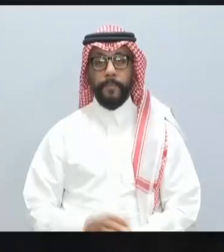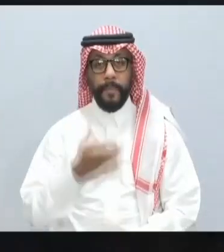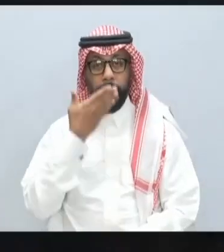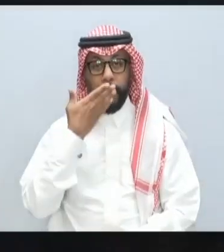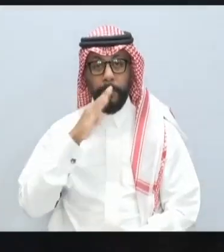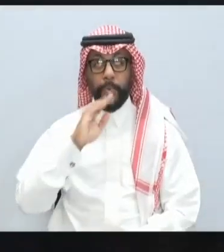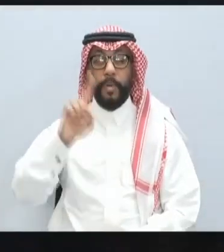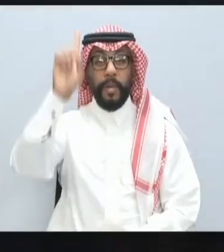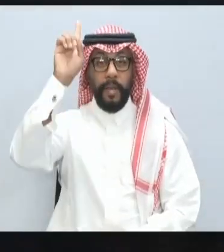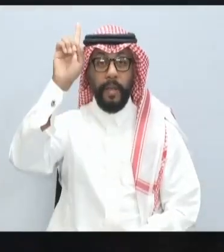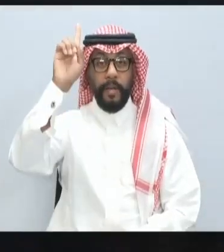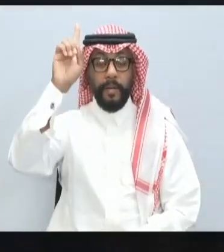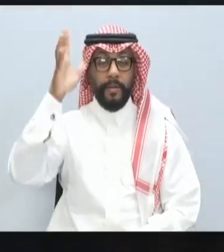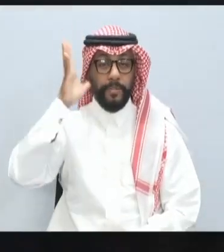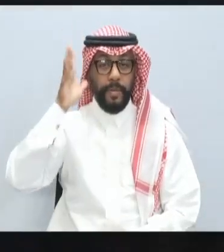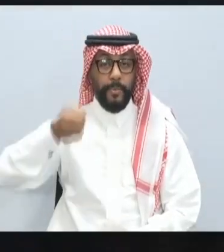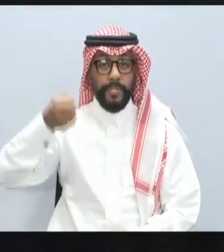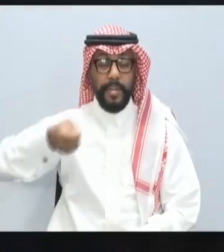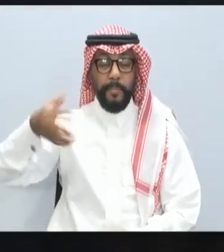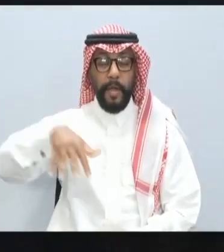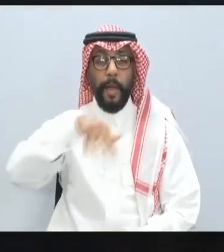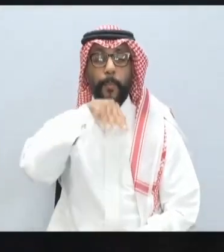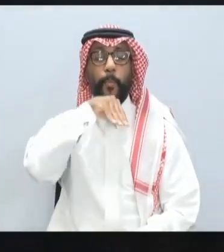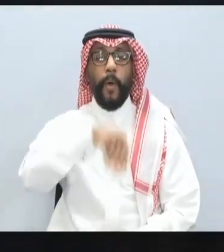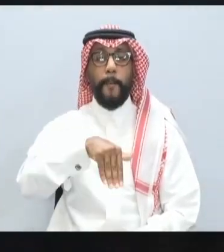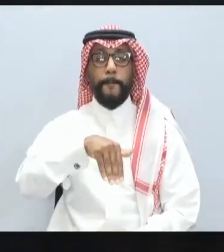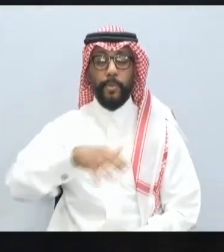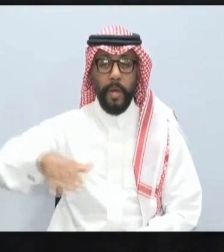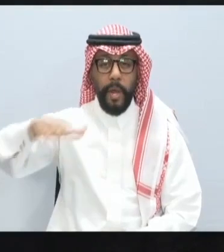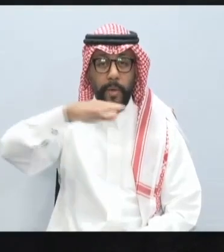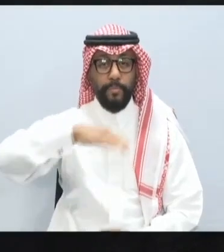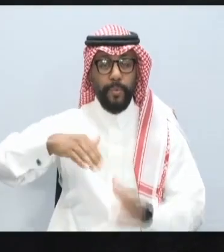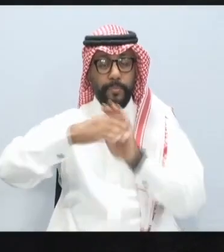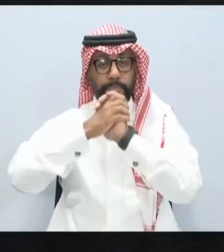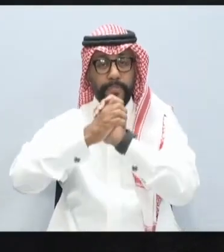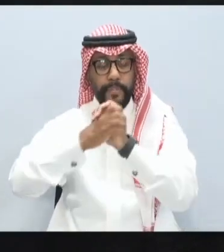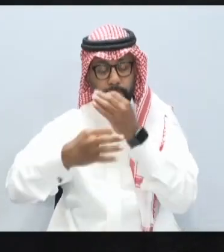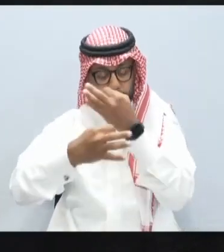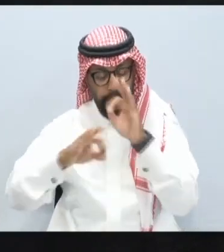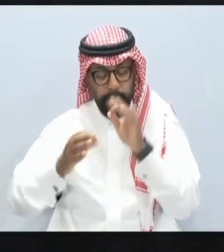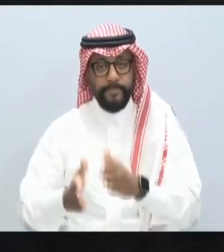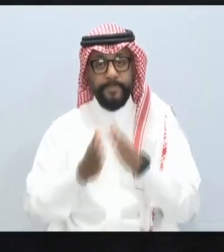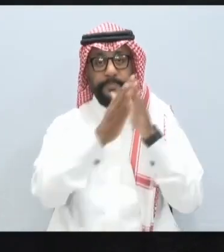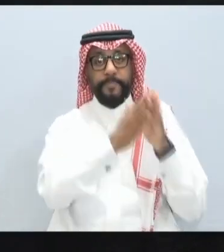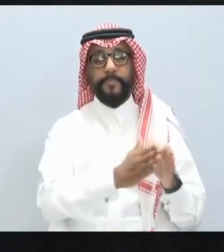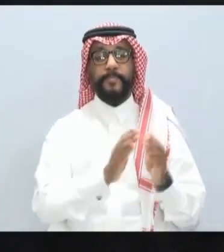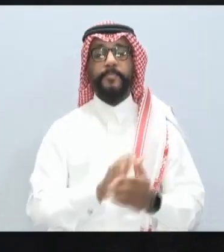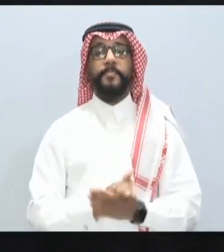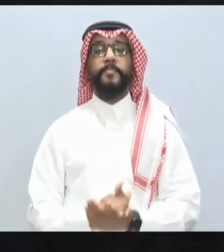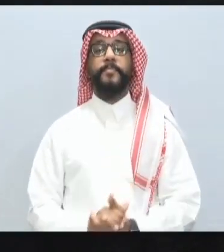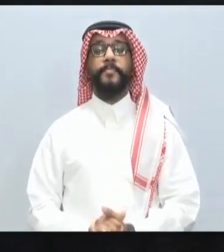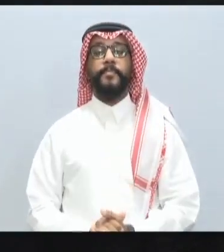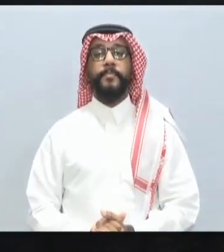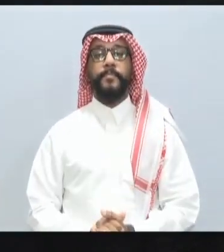الحمد لله رب العالمين وصلى الله وسلم وبارك وانعم على نبينا محمد صلى الله عليه وعلى اله